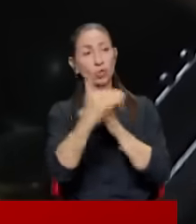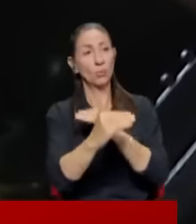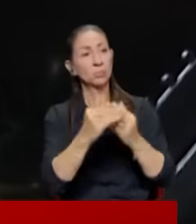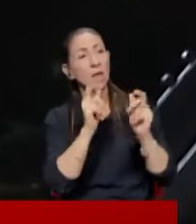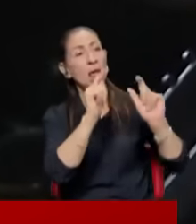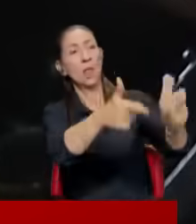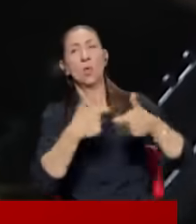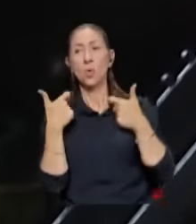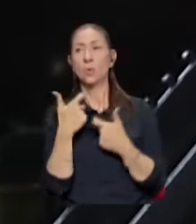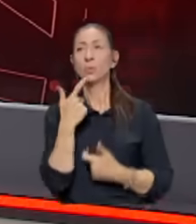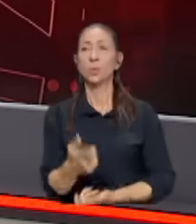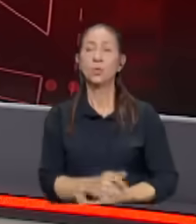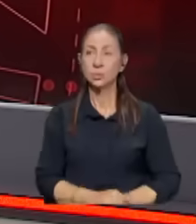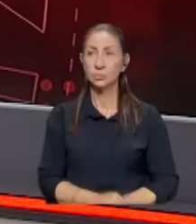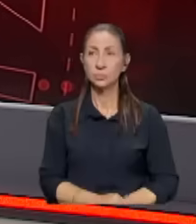vatandaşa kesiliyor diyor.